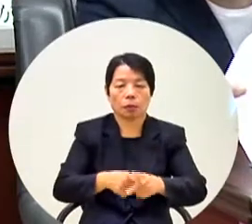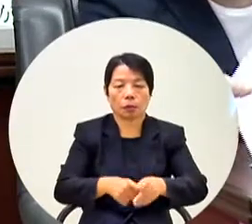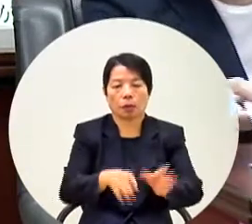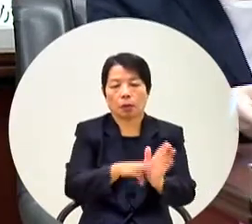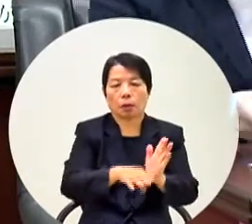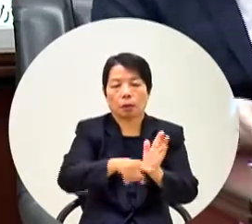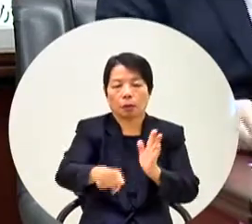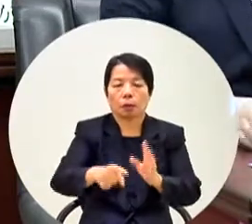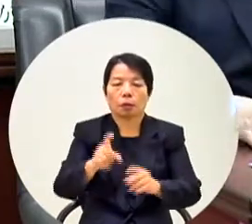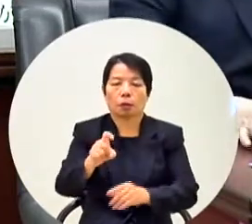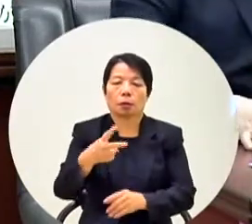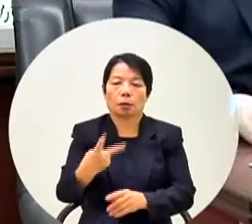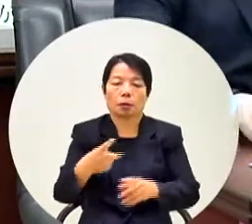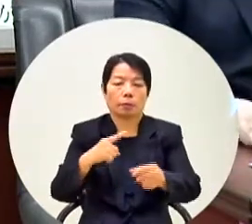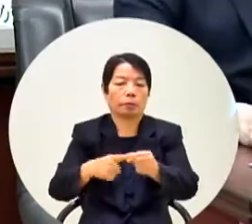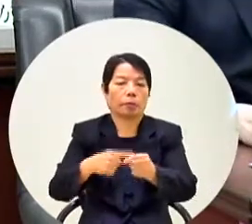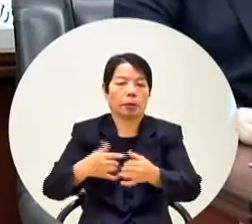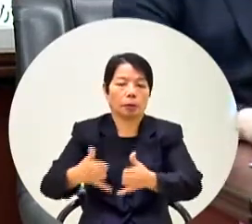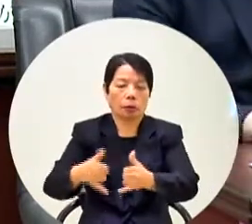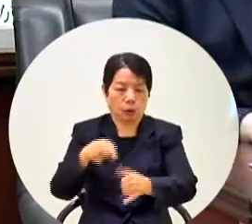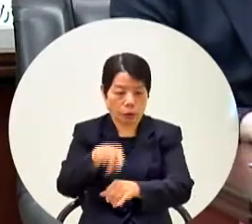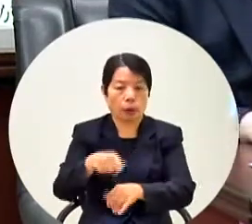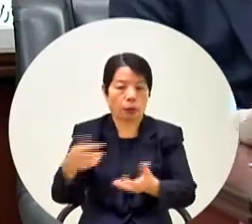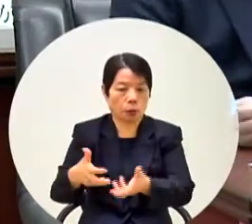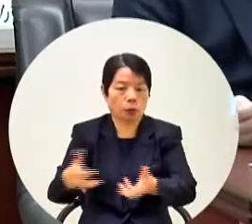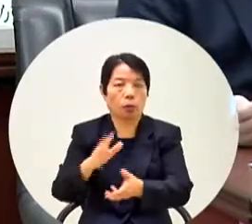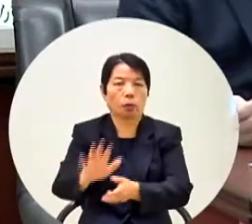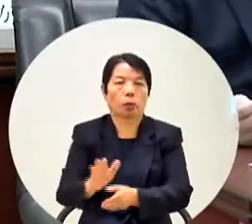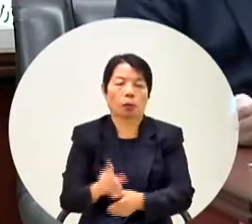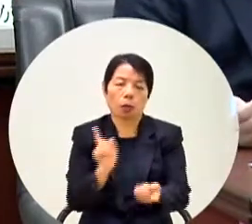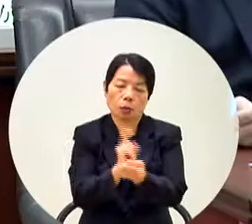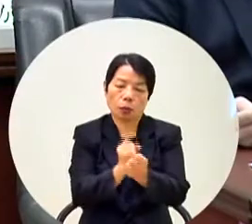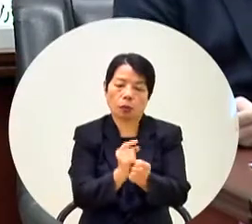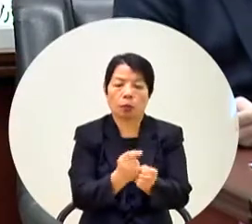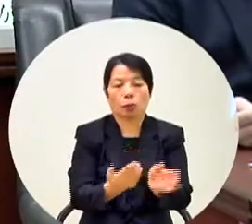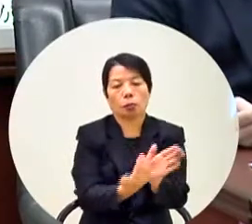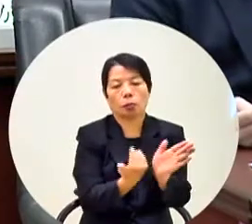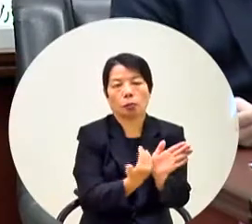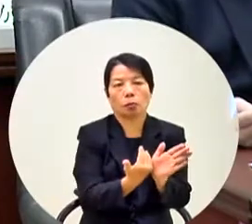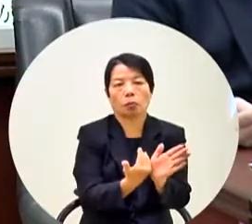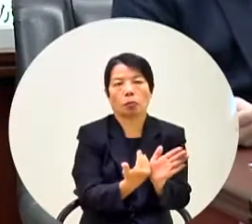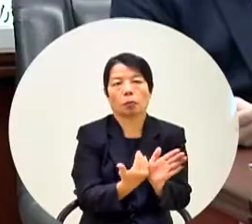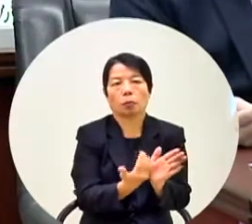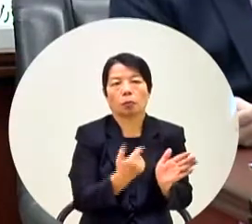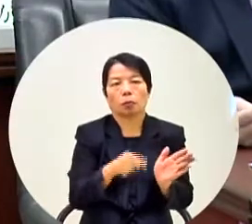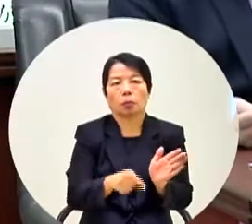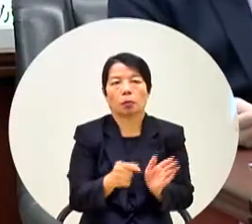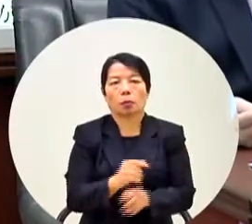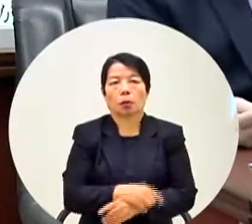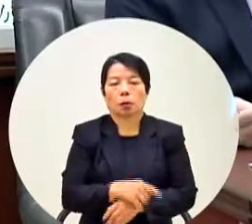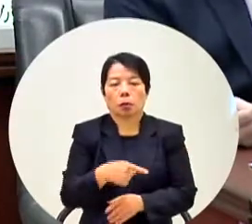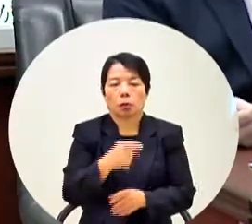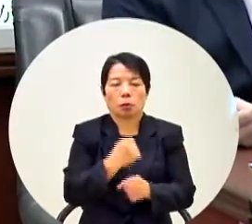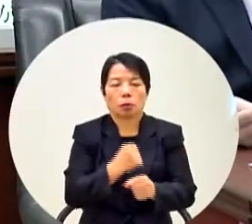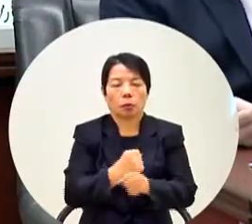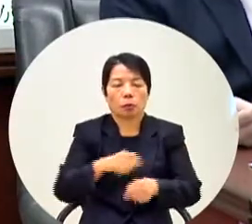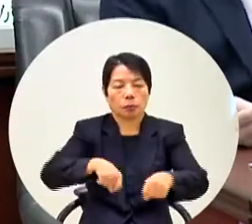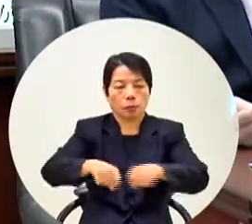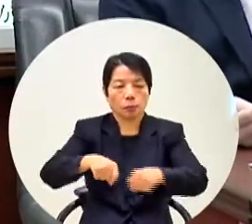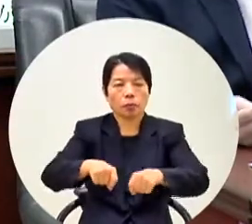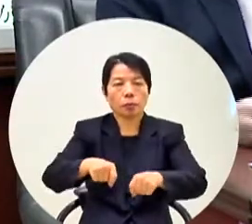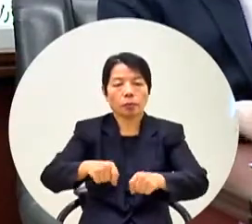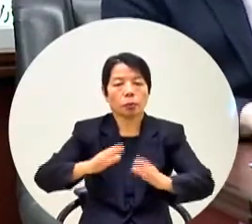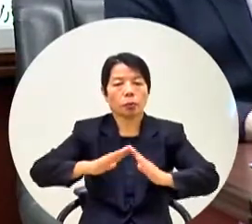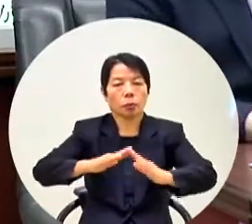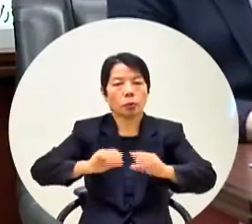要做啊？我看到这是西平面这边有伊做。哦，有执行都市计划